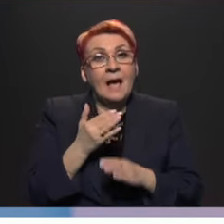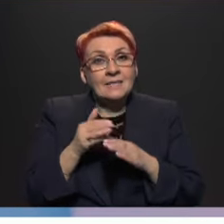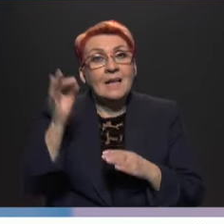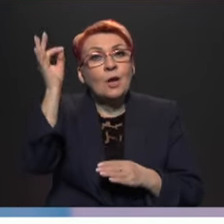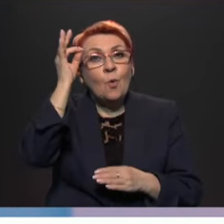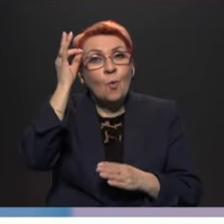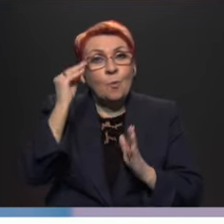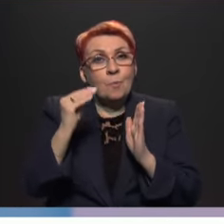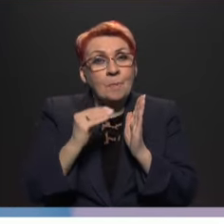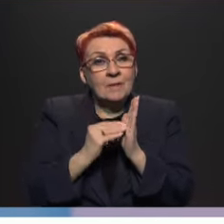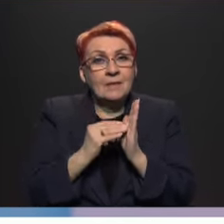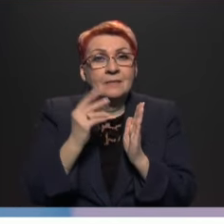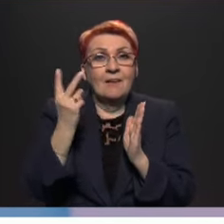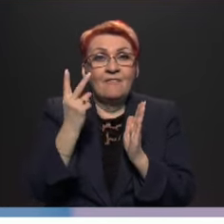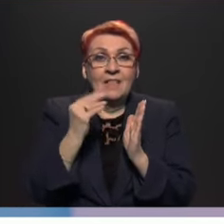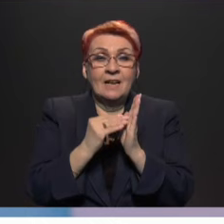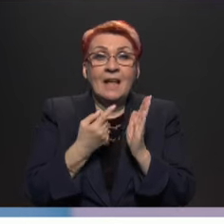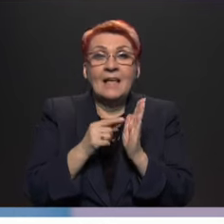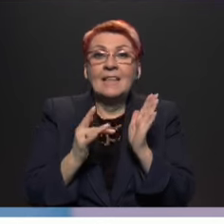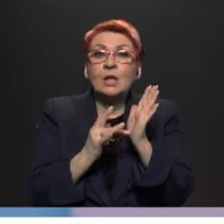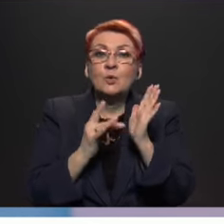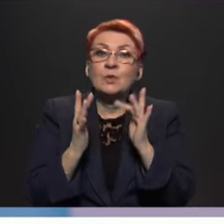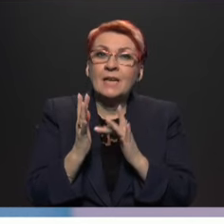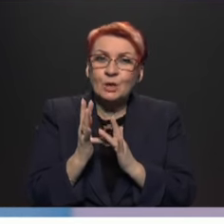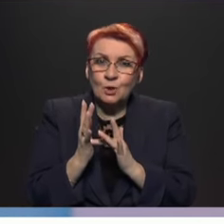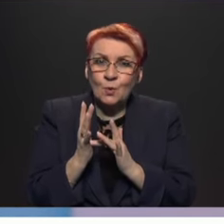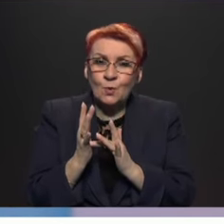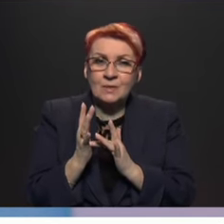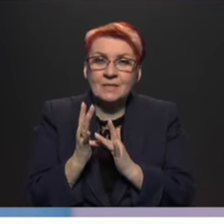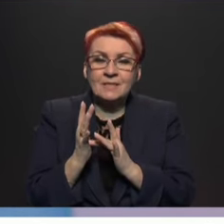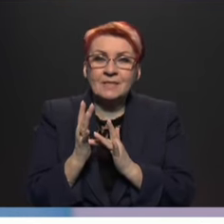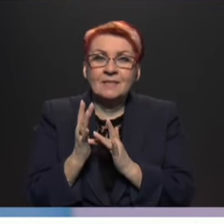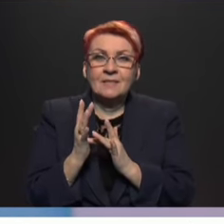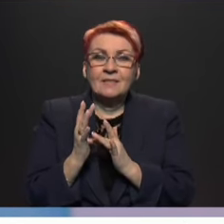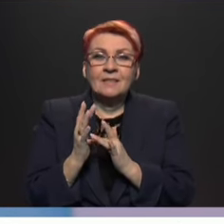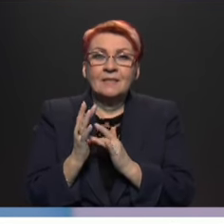упоминается вторая ипостась, это Иисус Христос. Вот. Но